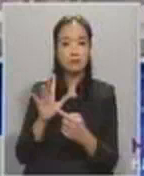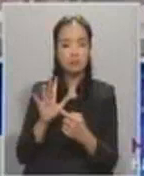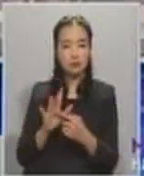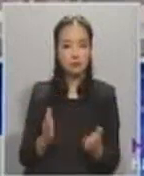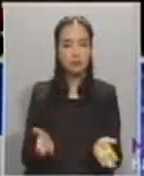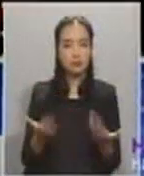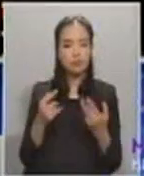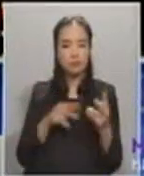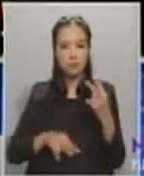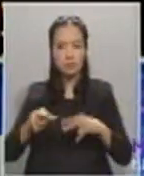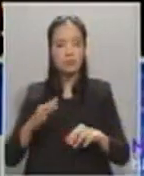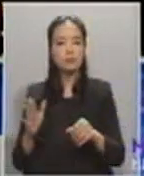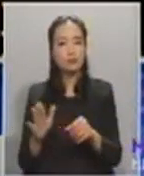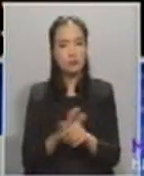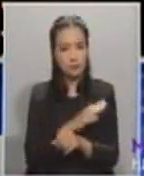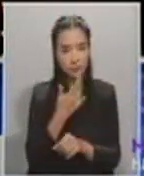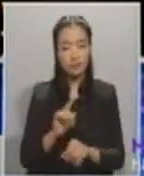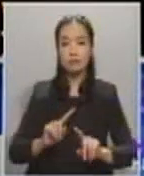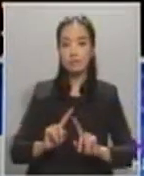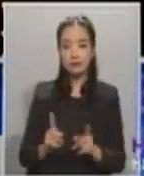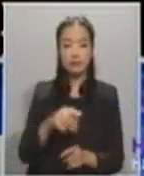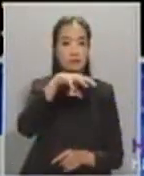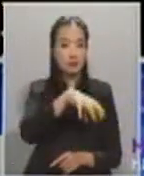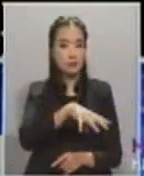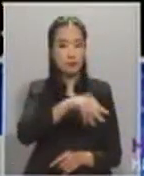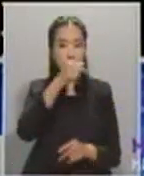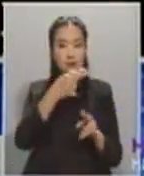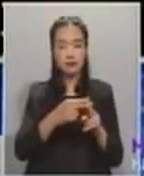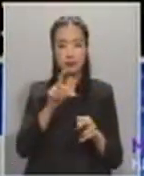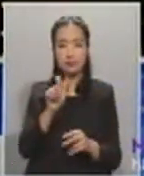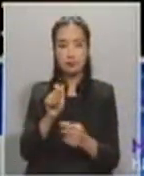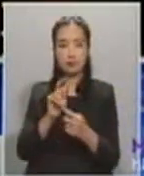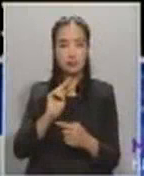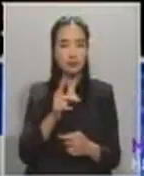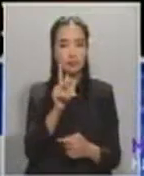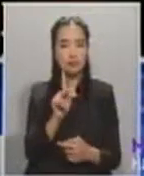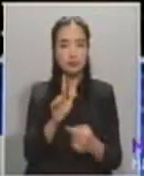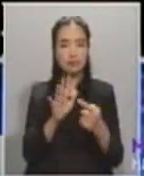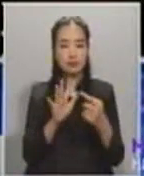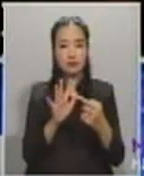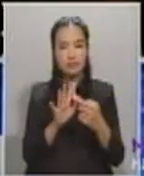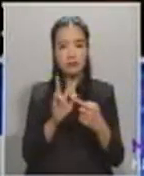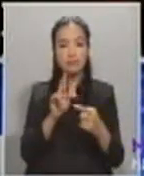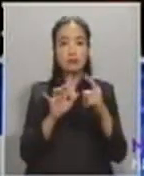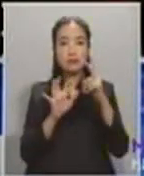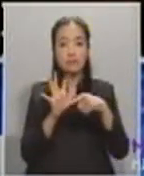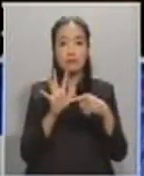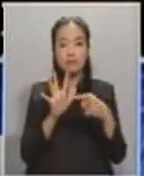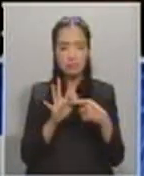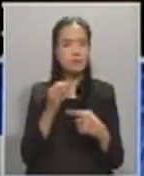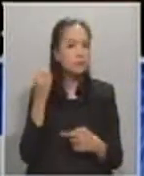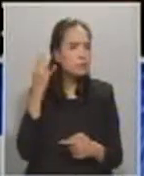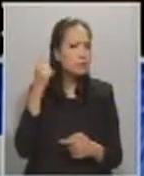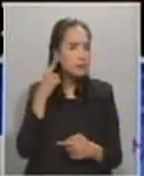ณ์ได้ทั้งหมดที่อิสตันบูลแต่ว่าที่อังการาเนี่ยนะฮะยังมีเสียงปืนและเสียงระเบิด